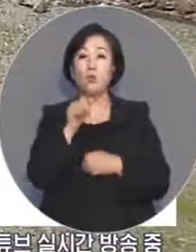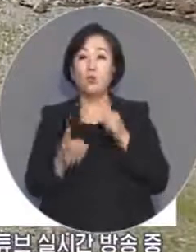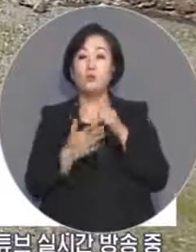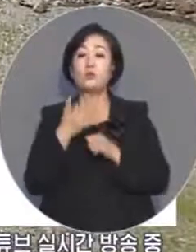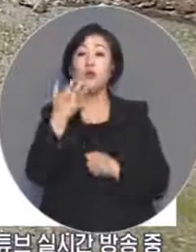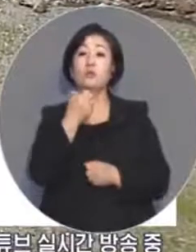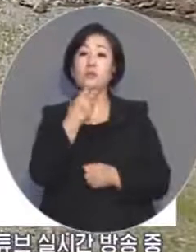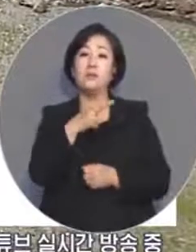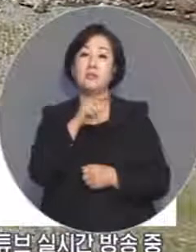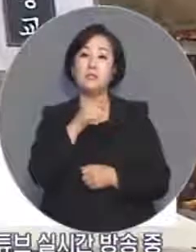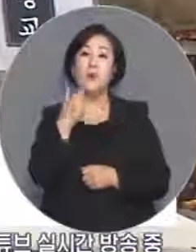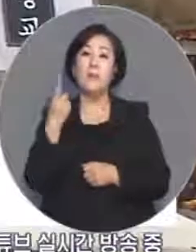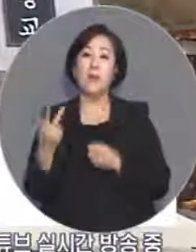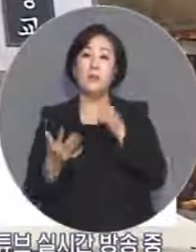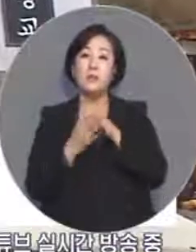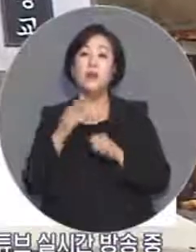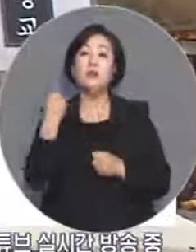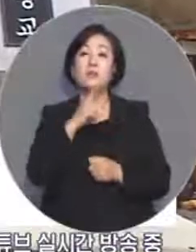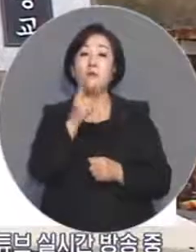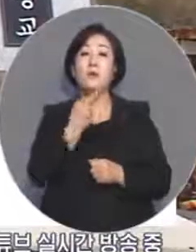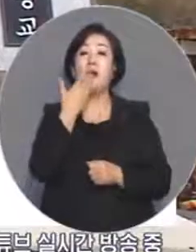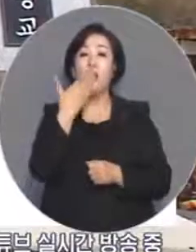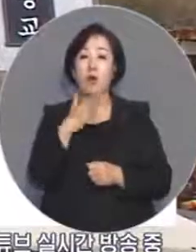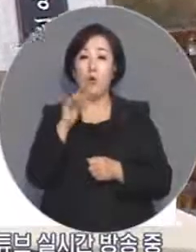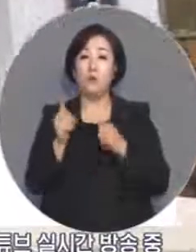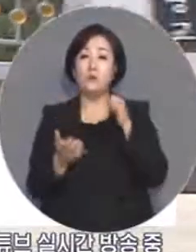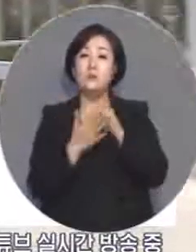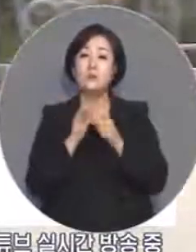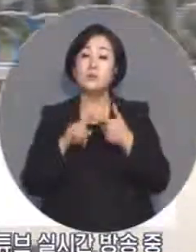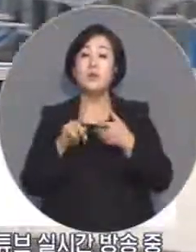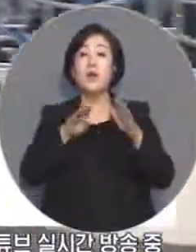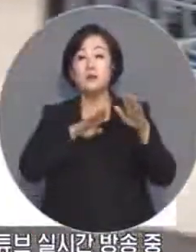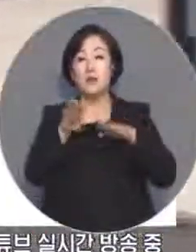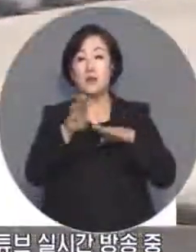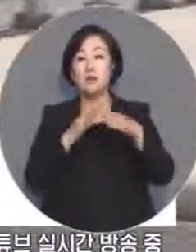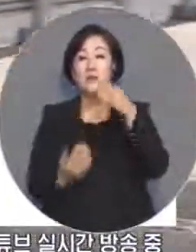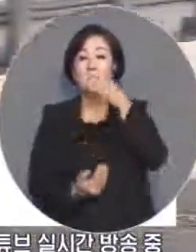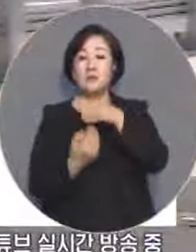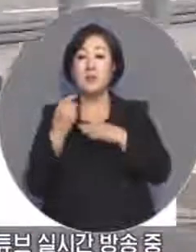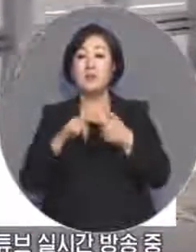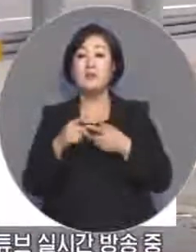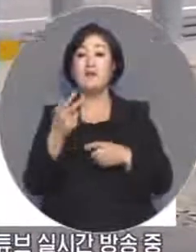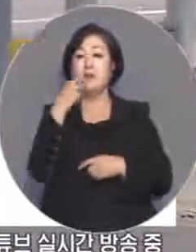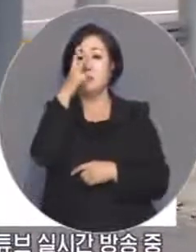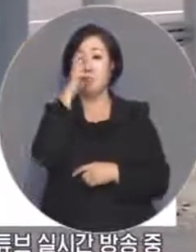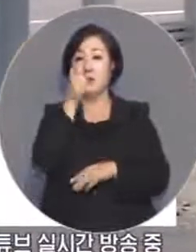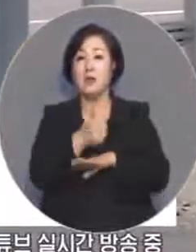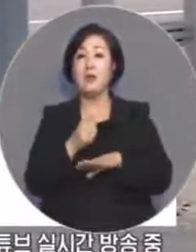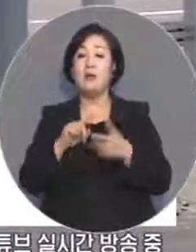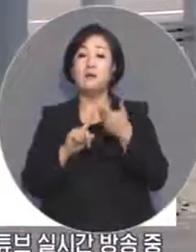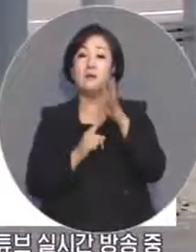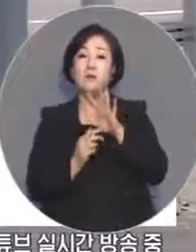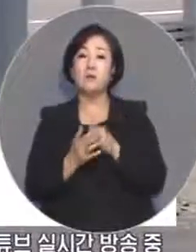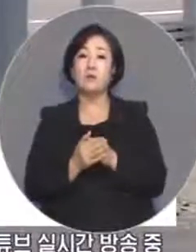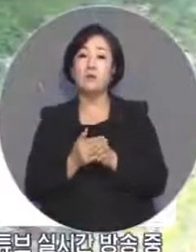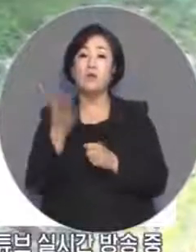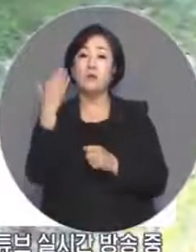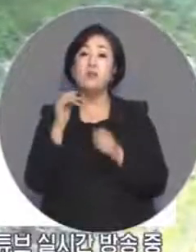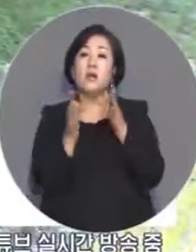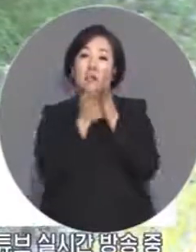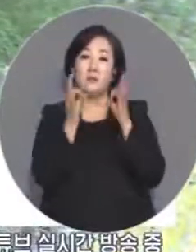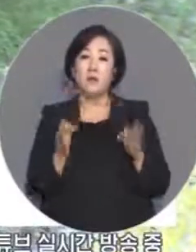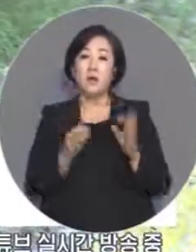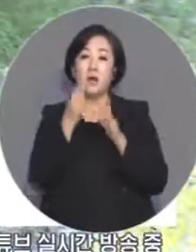가운데 92.8%인 1,109개소가 내진 성능을 갖춘 것으로 확인됐습니다. 이는 지난해